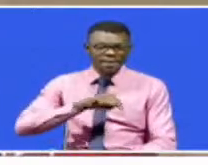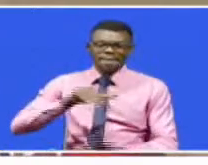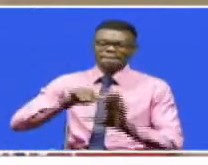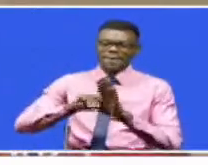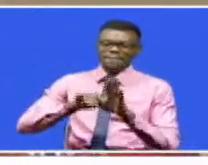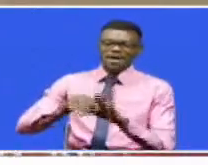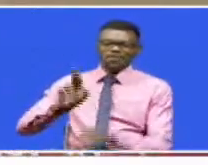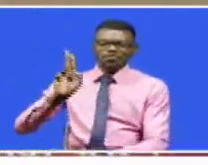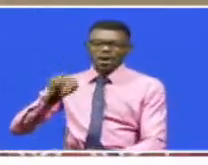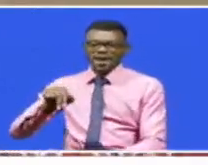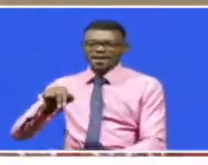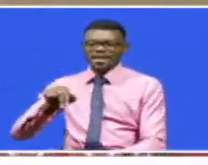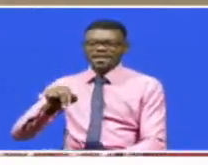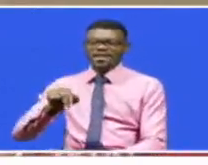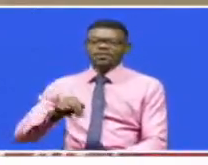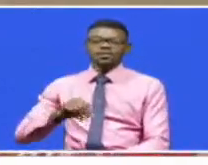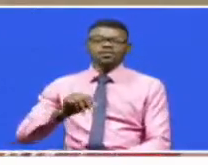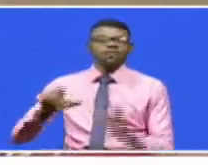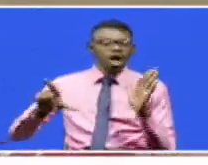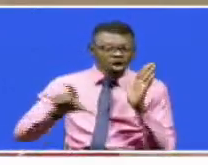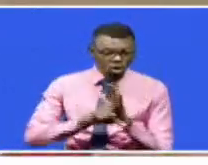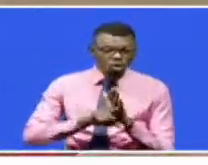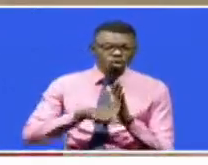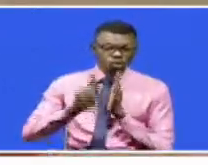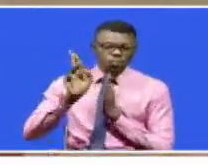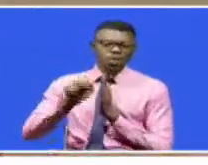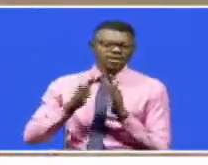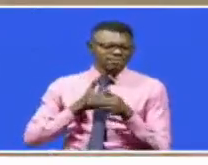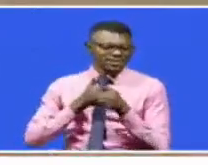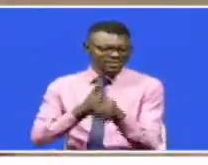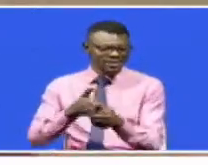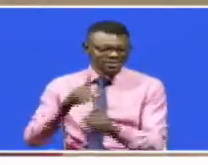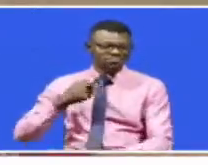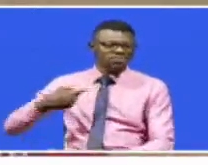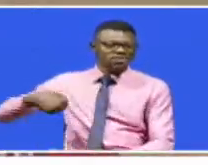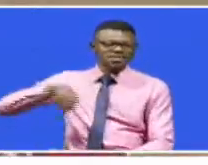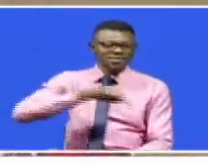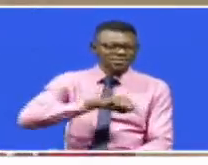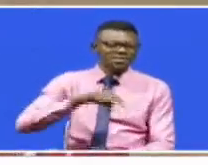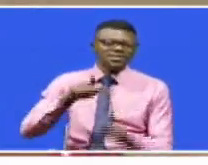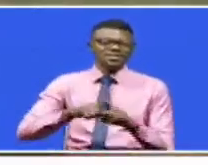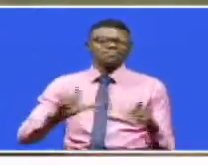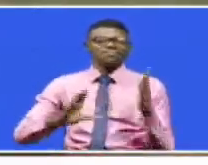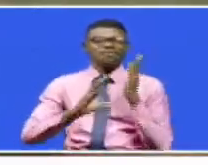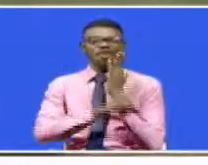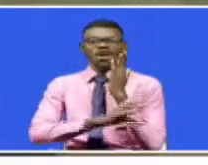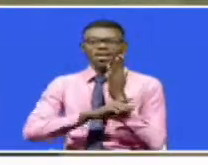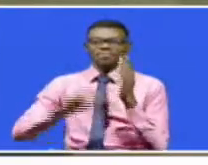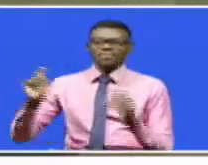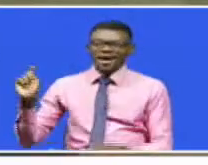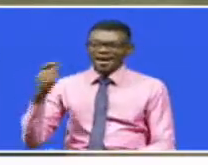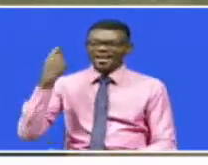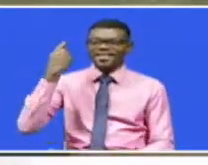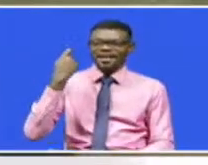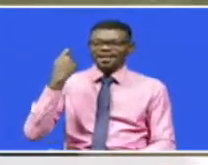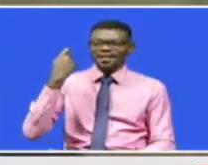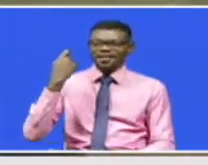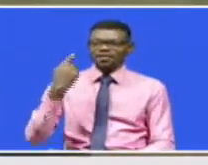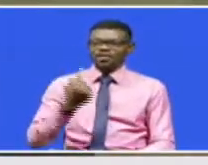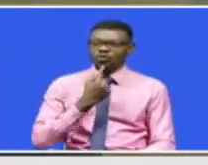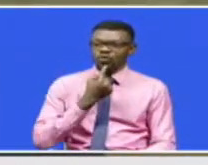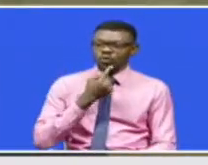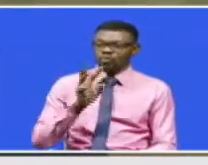UN. Masheria za UN zinatuguide pamoja na sheria za nchi ya Kenya. Sisi kama tuko tukana